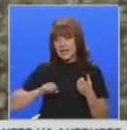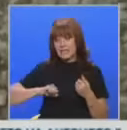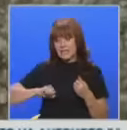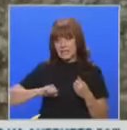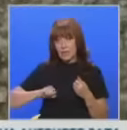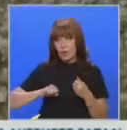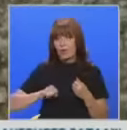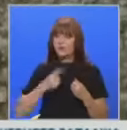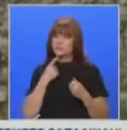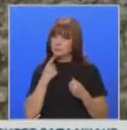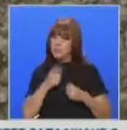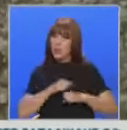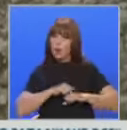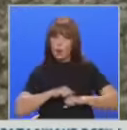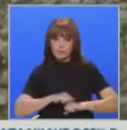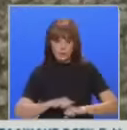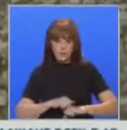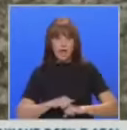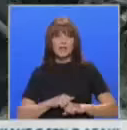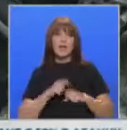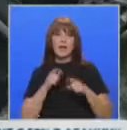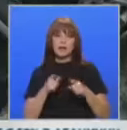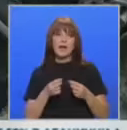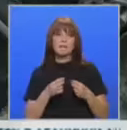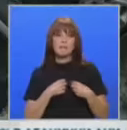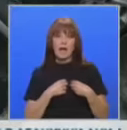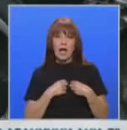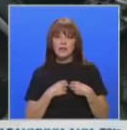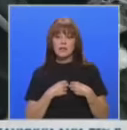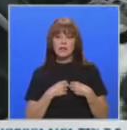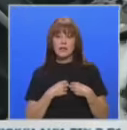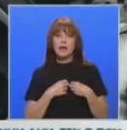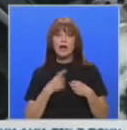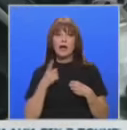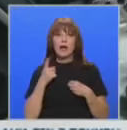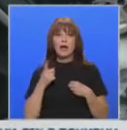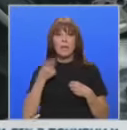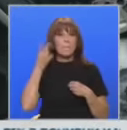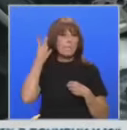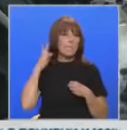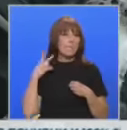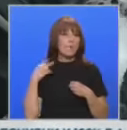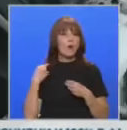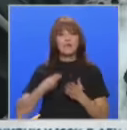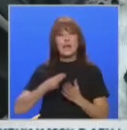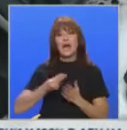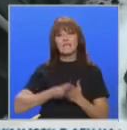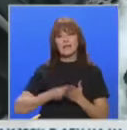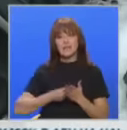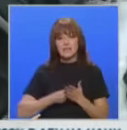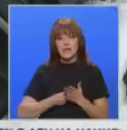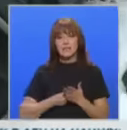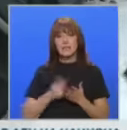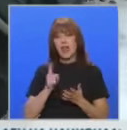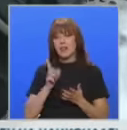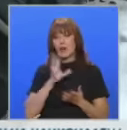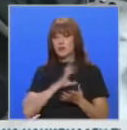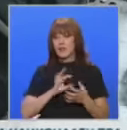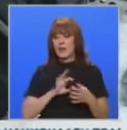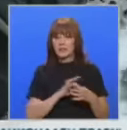към община. Оттам ме насочиха към морска администрация. С тях не можах да се свържа.